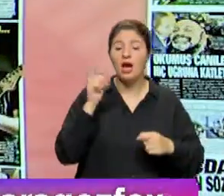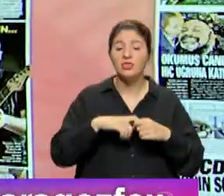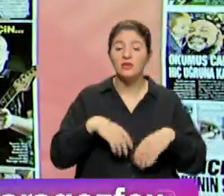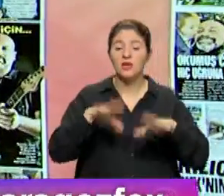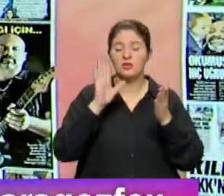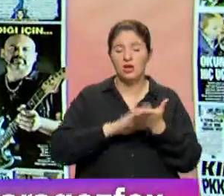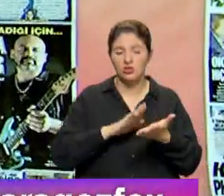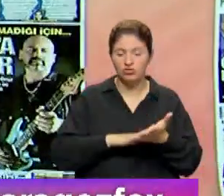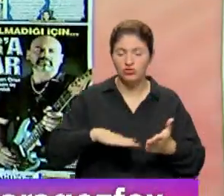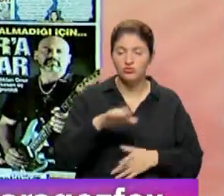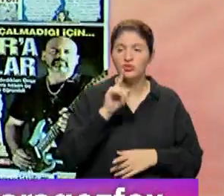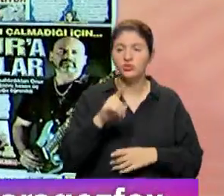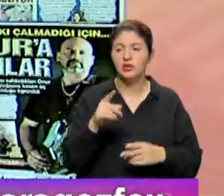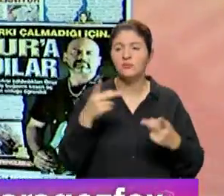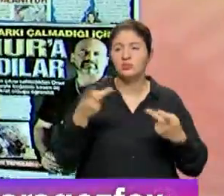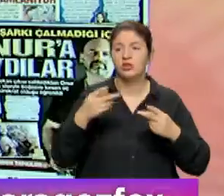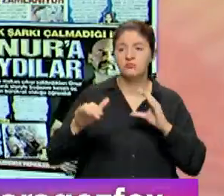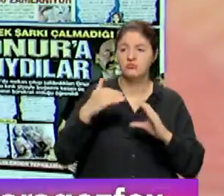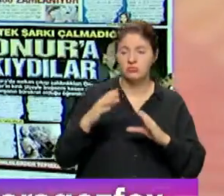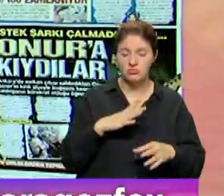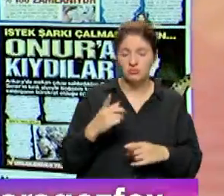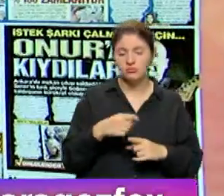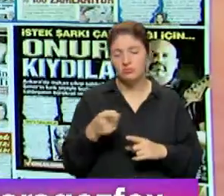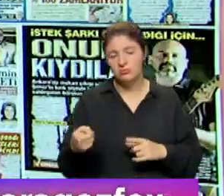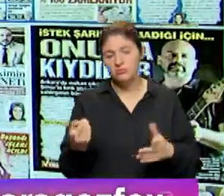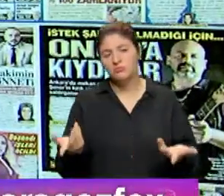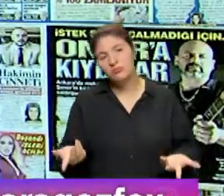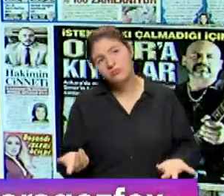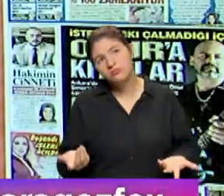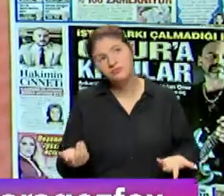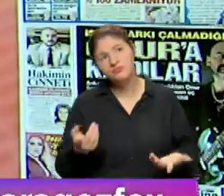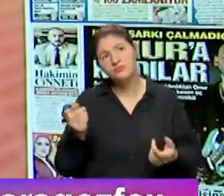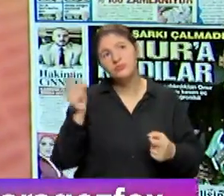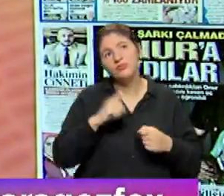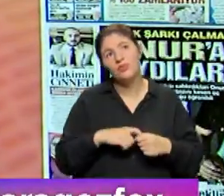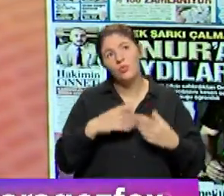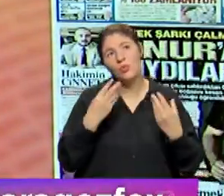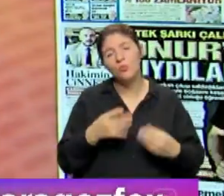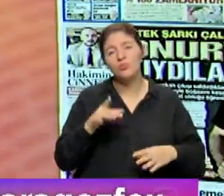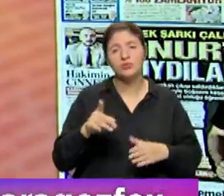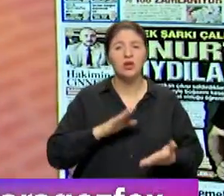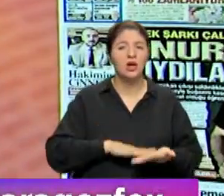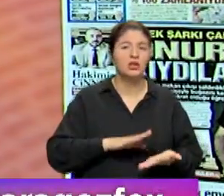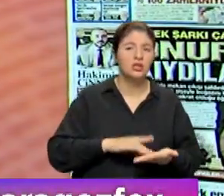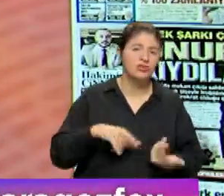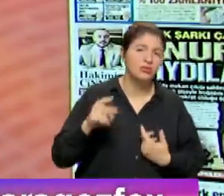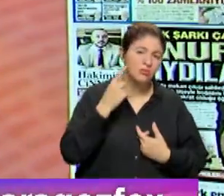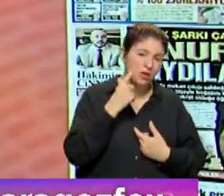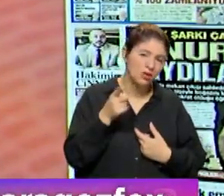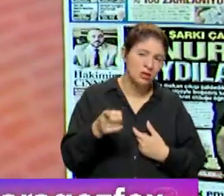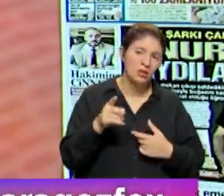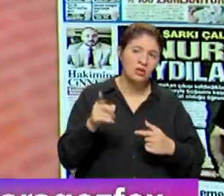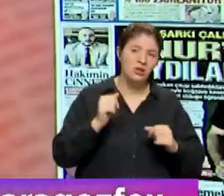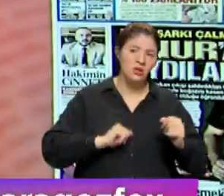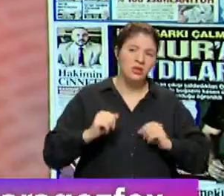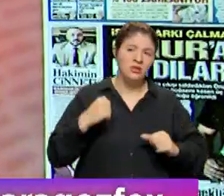arkadaşlarımız e Onların da mesajları var Bir yandan da böyle hani atanılıyor buradaki arkadaşlarımız bakıyorsunuz o